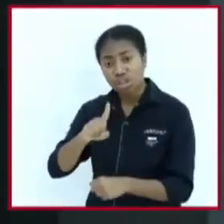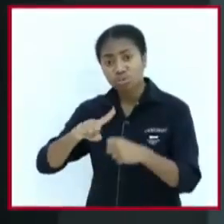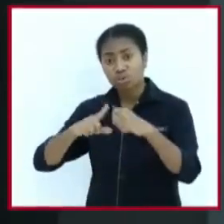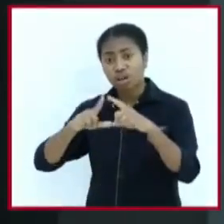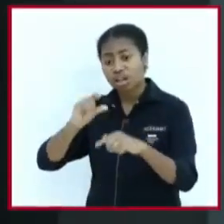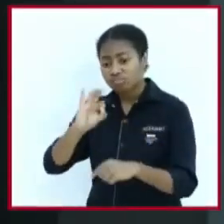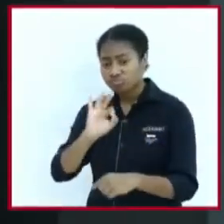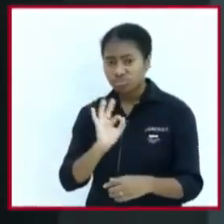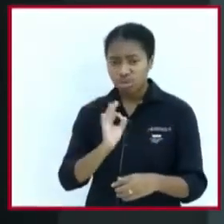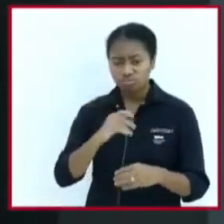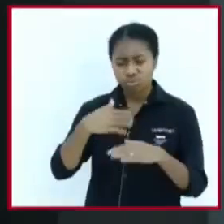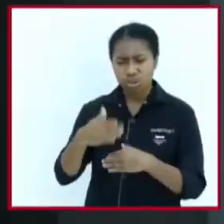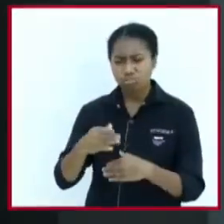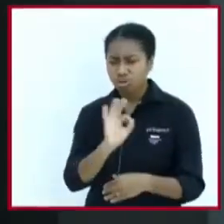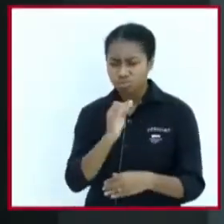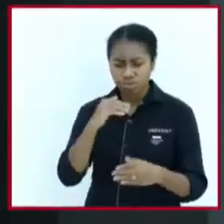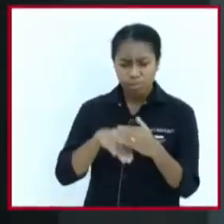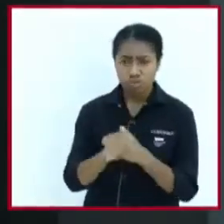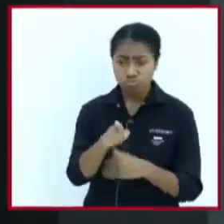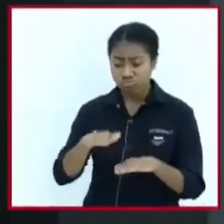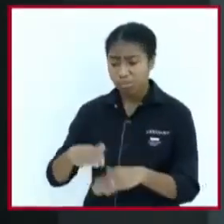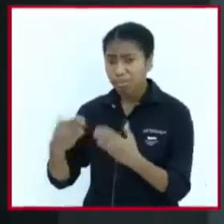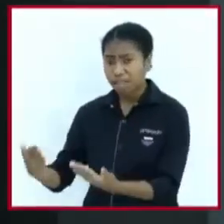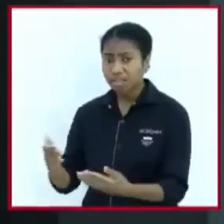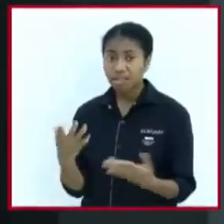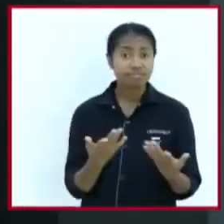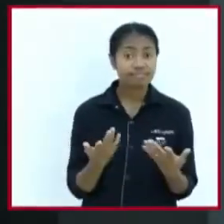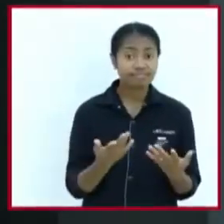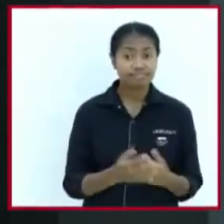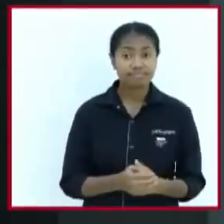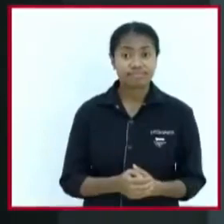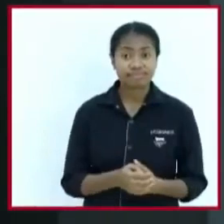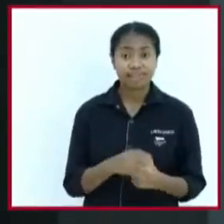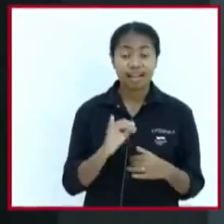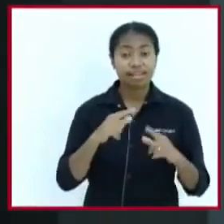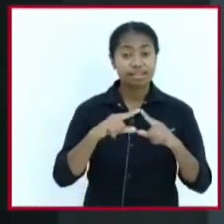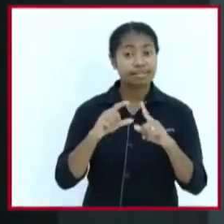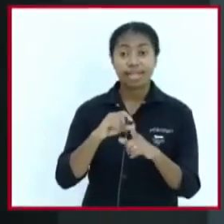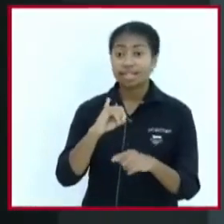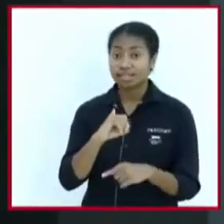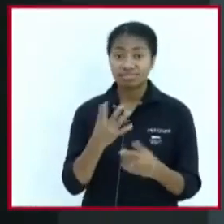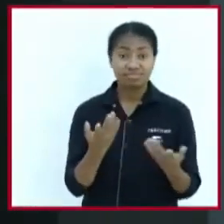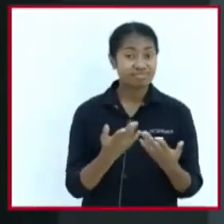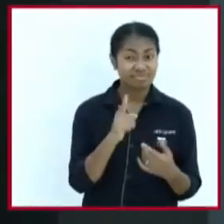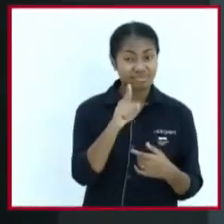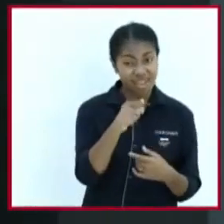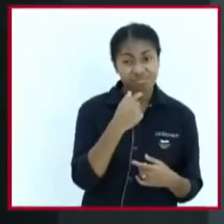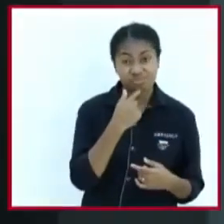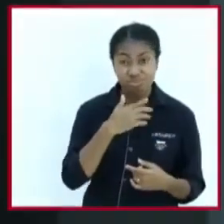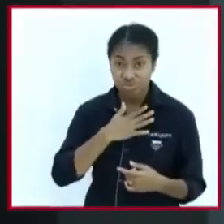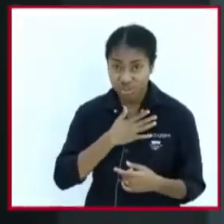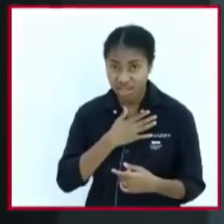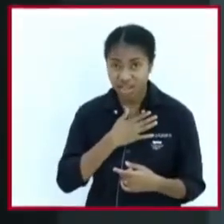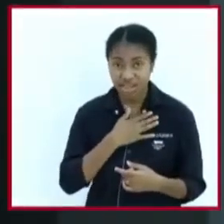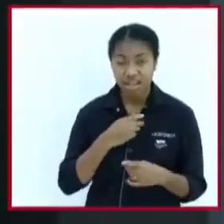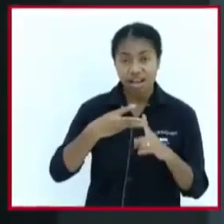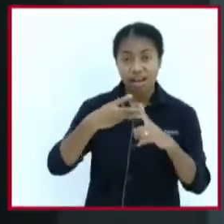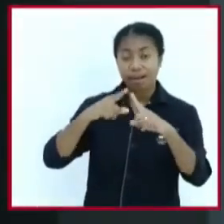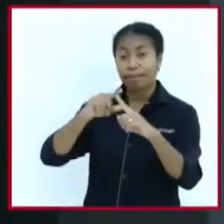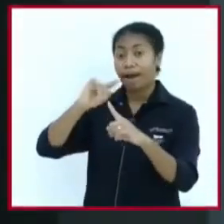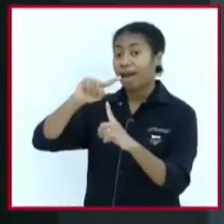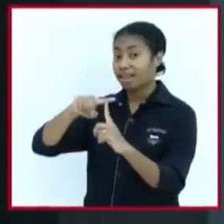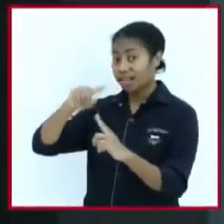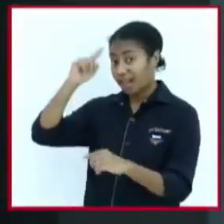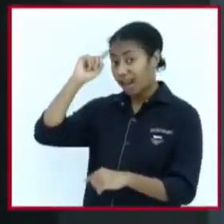tidak boleh sembarang Mati semak-semak lu mati Hai jadi memang kalian punya bait